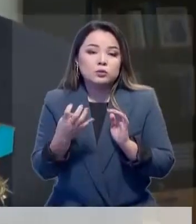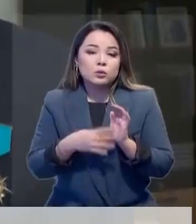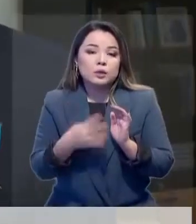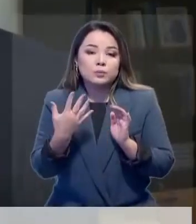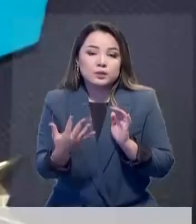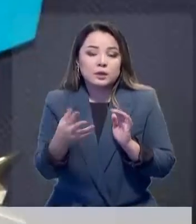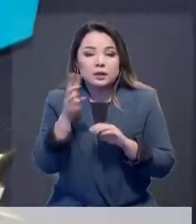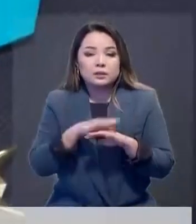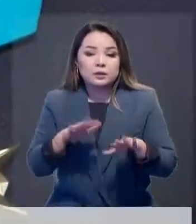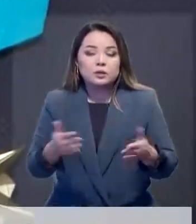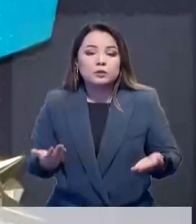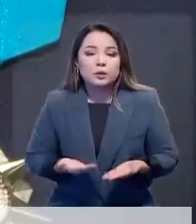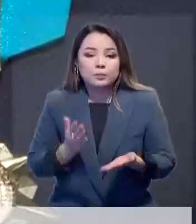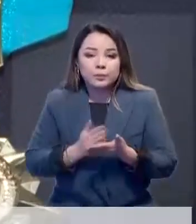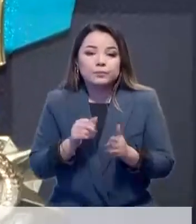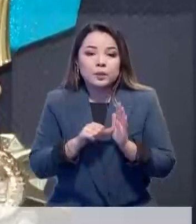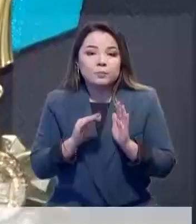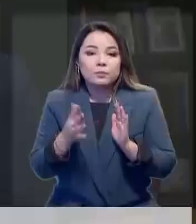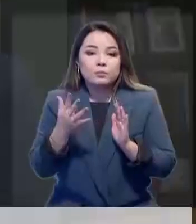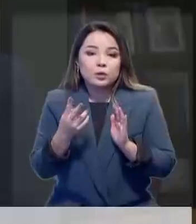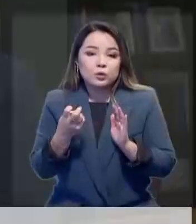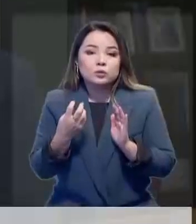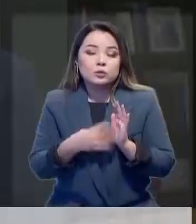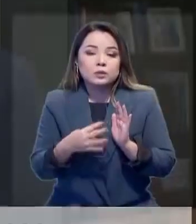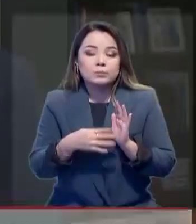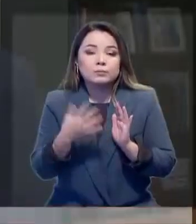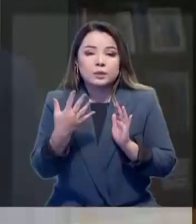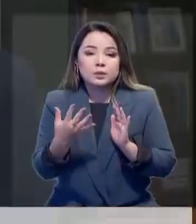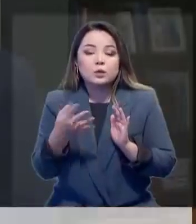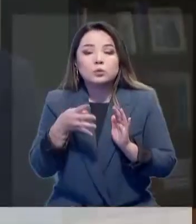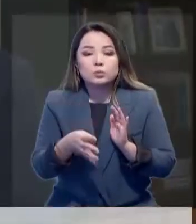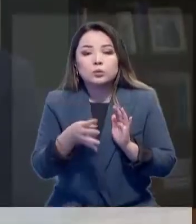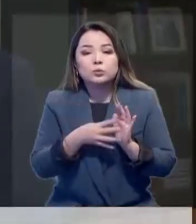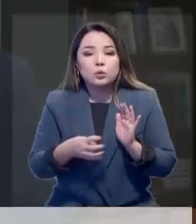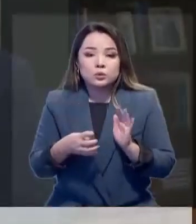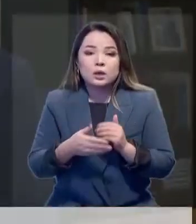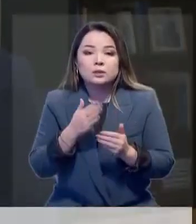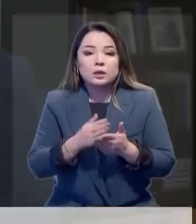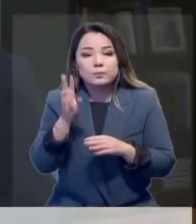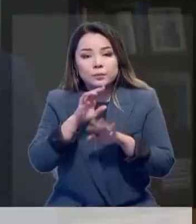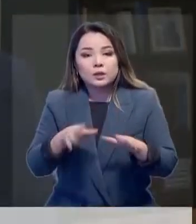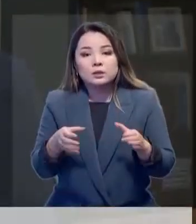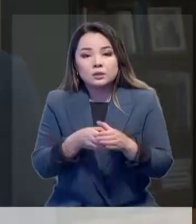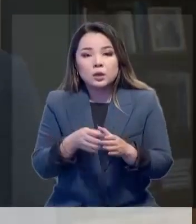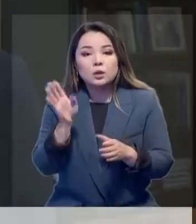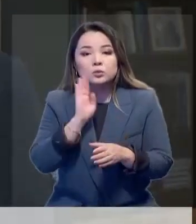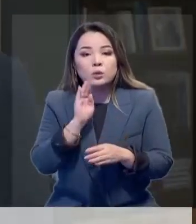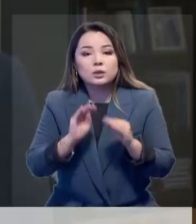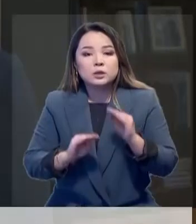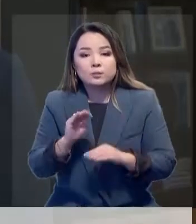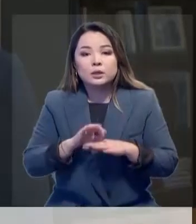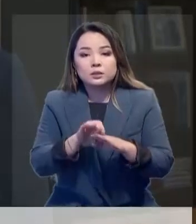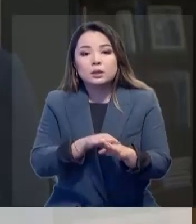6295 елді мекен бар. 6295 елді мекеннің 4900-дан астам елді мекені сумен